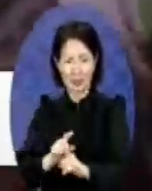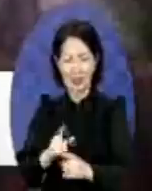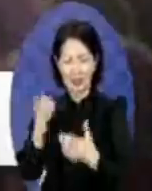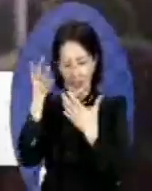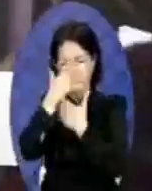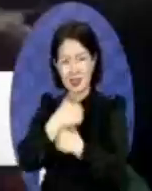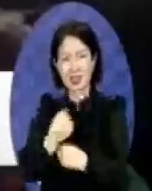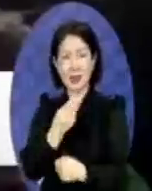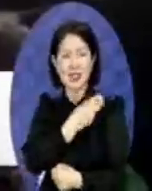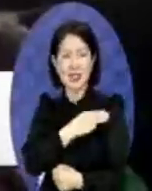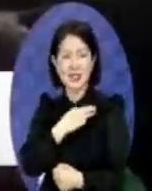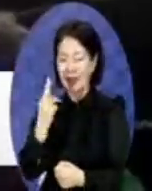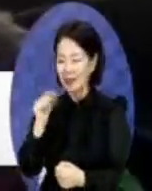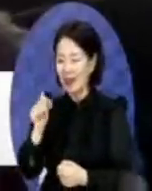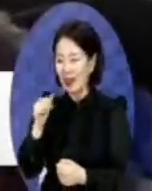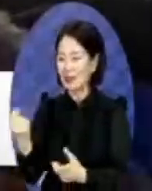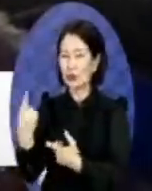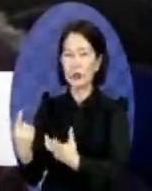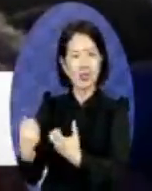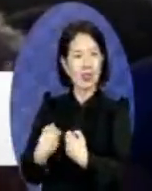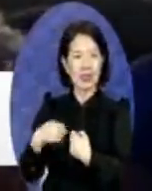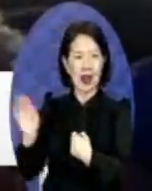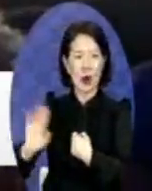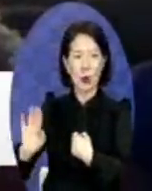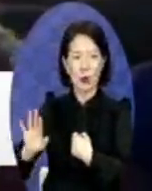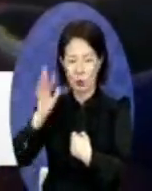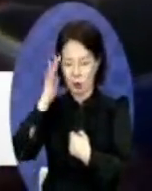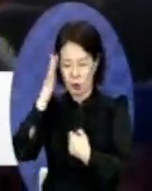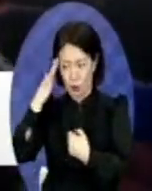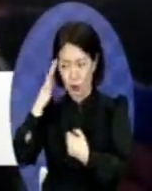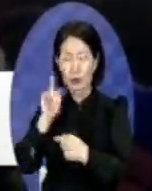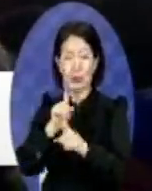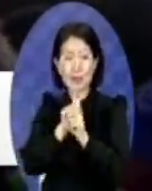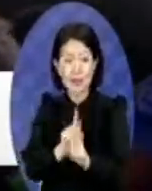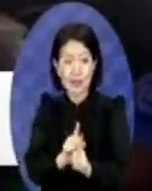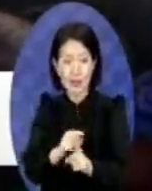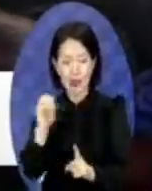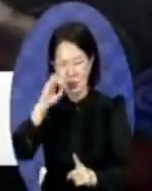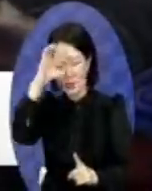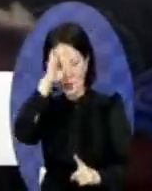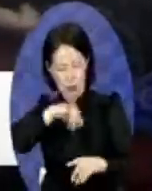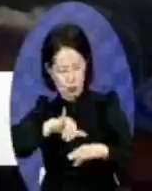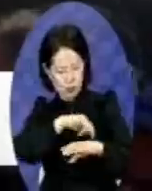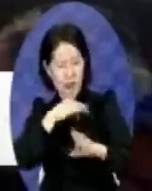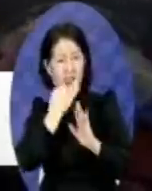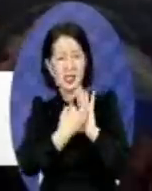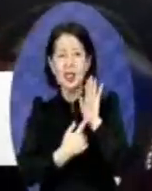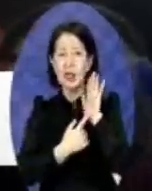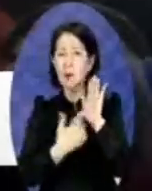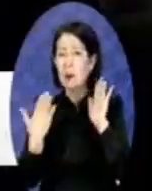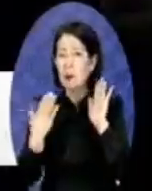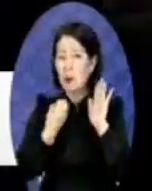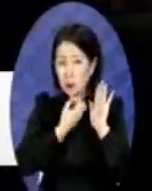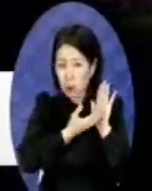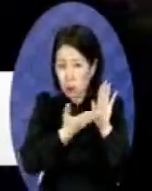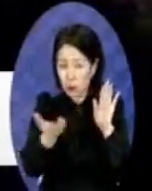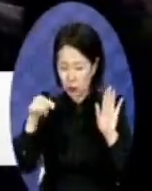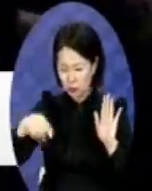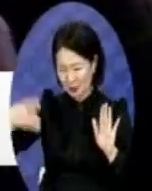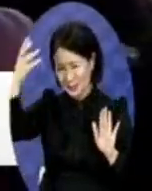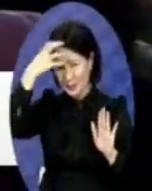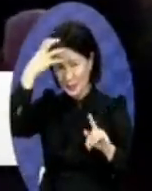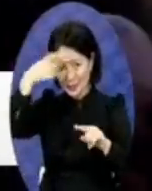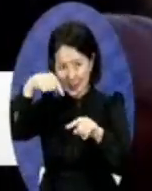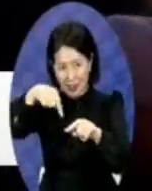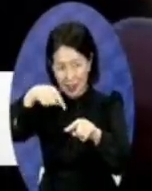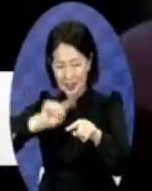шашинтай цагаачдыг хүлээж авахгүй байх юм бодлогыг барьж байгаа. За ерөнхий сайд Орбаныг улс орны тухай энхүү илтгэлээ тавьж байх зур түүний засгийн газрын